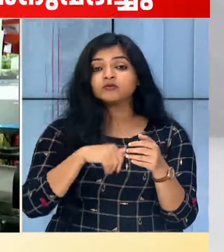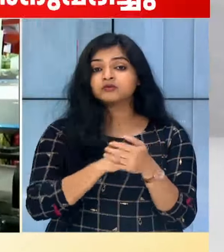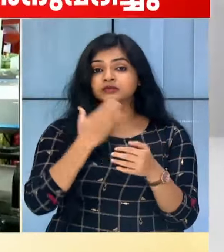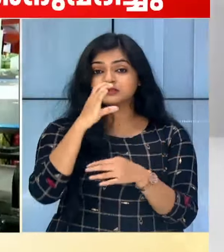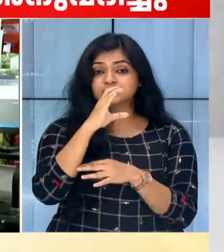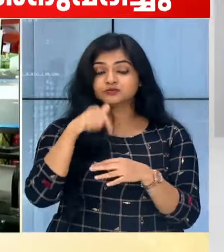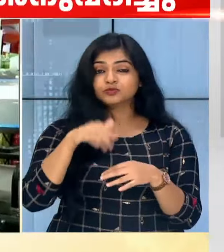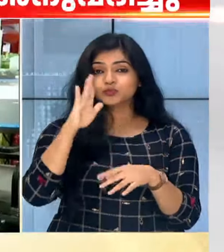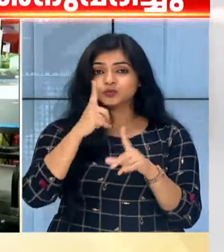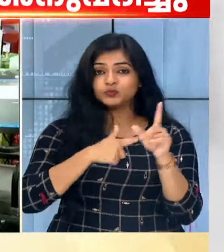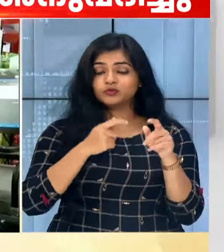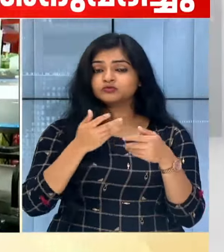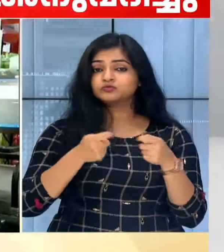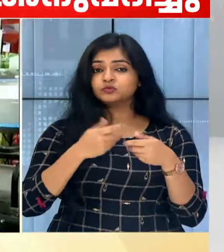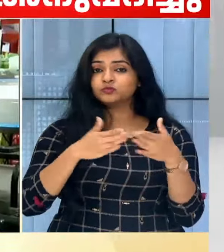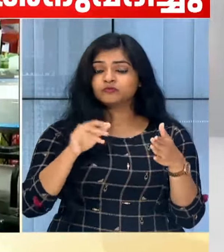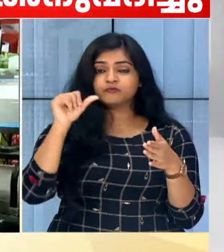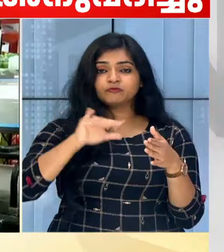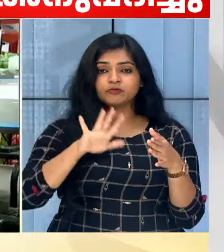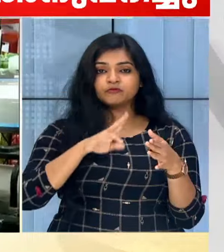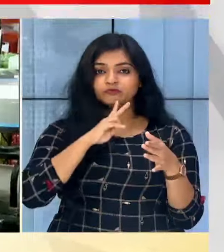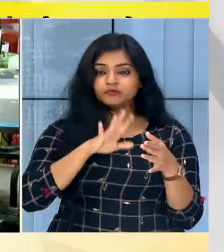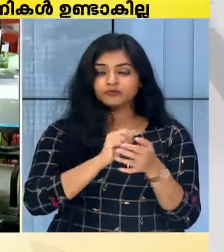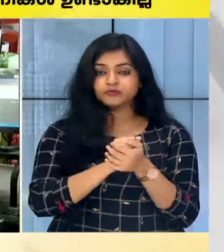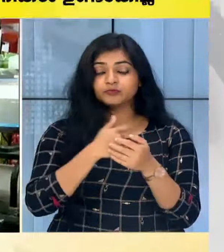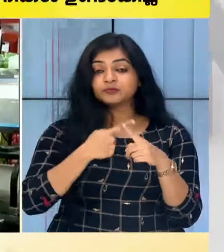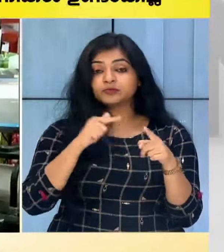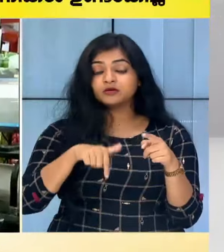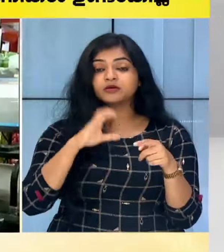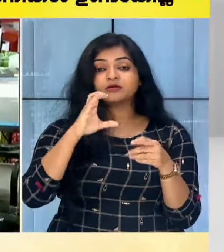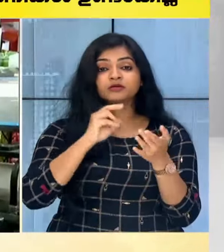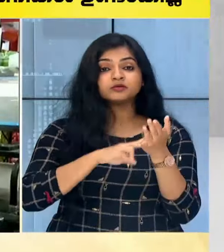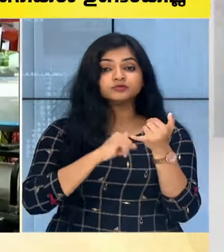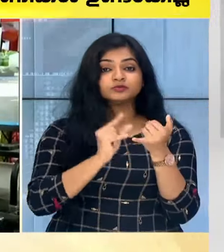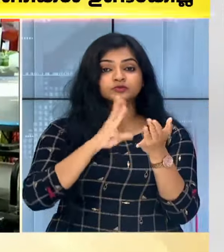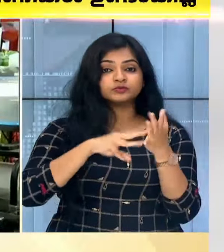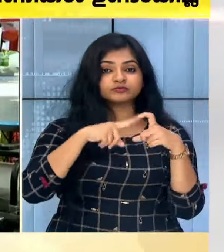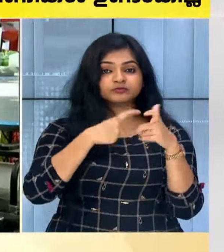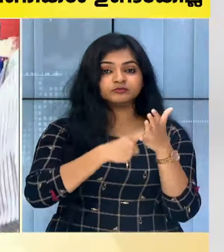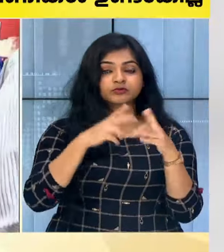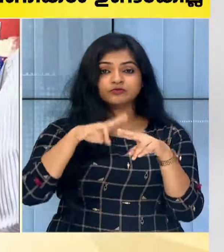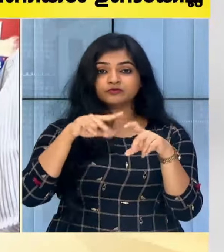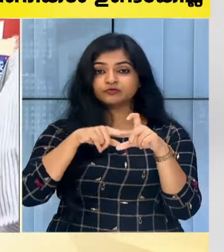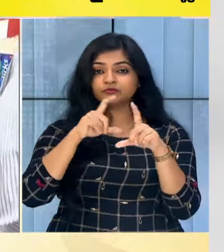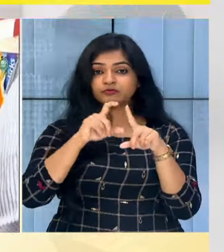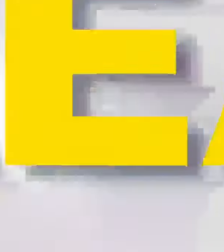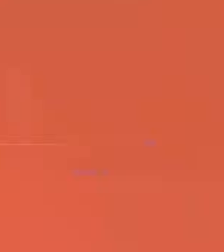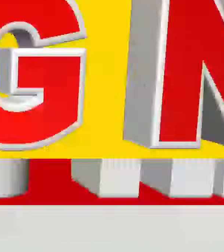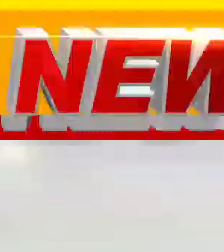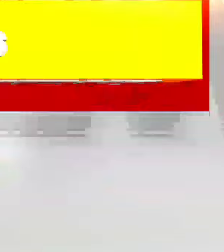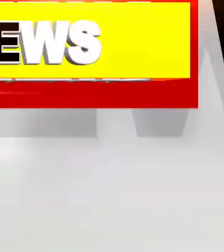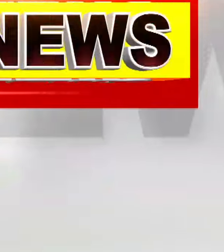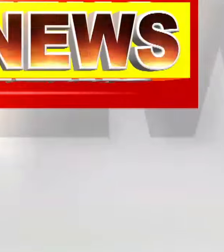ഇതേ തുടർന്നാണ് കൺസ്യൂമർ ഫെഡ് വഴി ഇപ്പോൾ എല്ലാ ജില്ലകളിലും പുതുവത്സര ക്രിസ്മസ് ചന്തകൾ തുറക്കുന്നതിന് തീരുമാനിച്ചിരിക്കുന്നത്. ഇതിന്